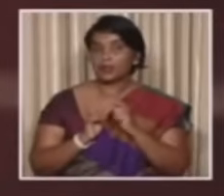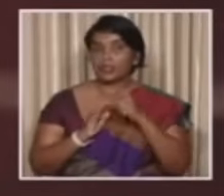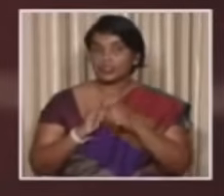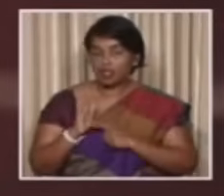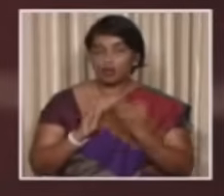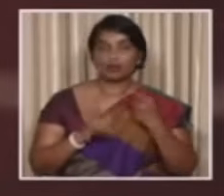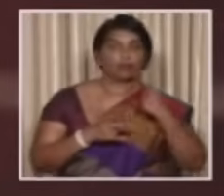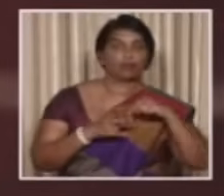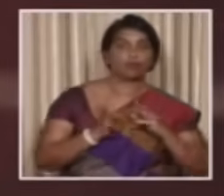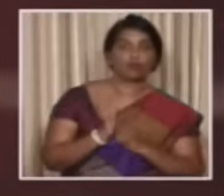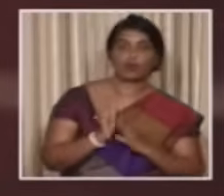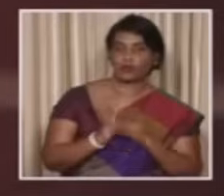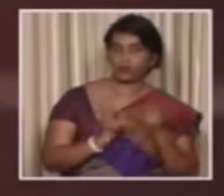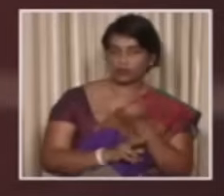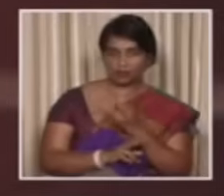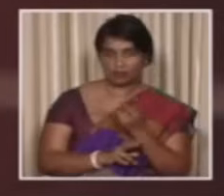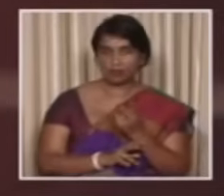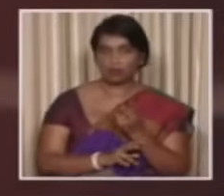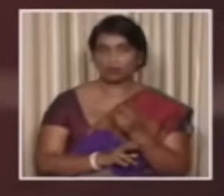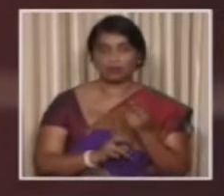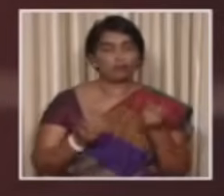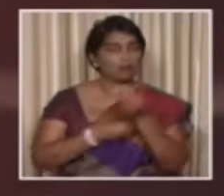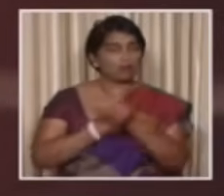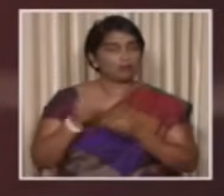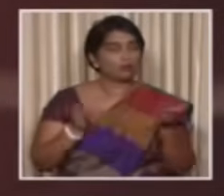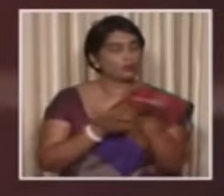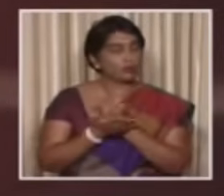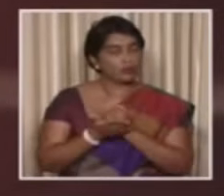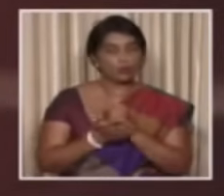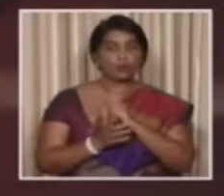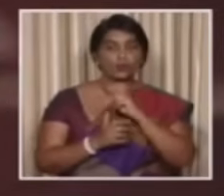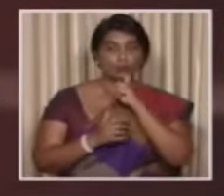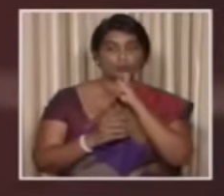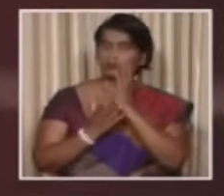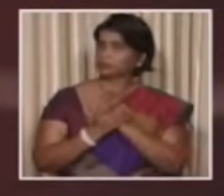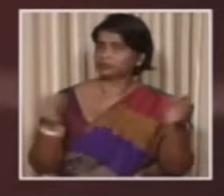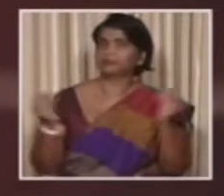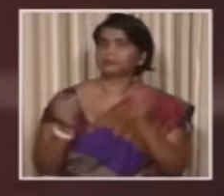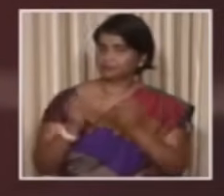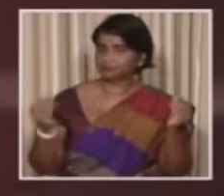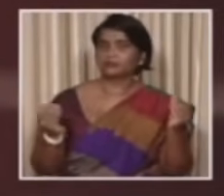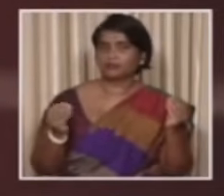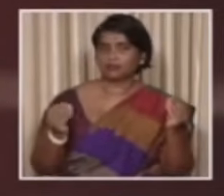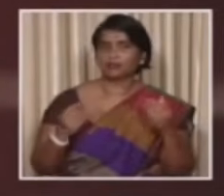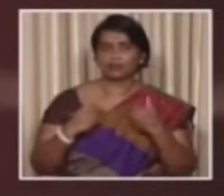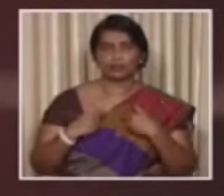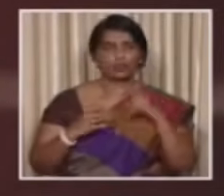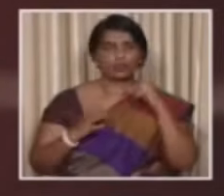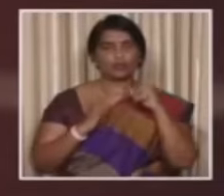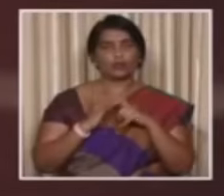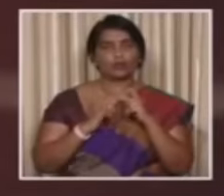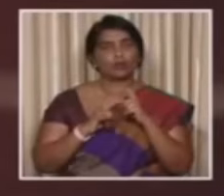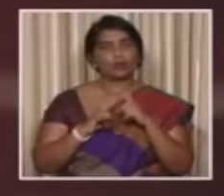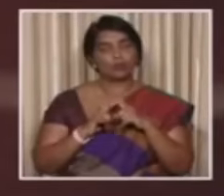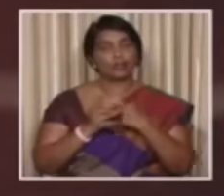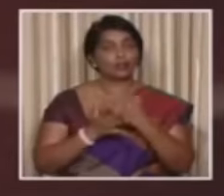මිලින්ද මොරකොඩ. එතකොට මේ ගනුදෙනු ඔක්කොම අධිකරණයෙන් අහෝසි කරා. අපේ කෝප් වාර්තාව